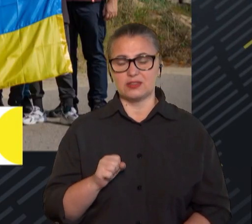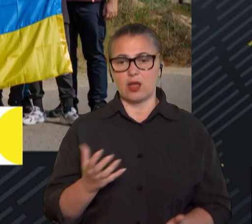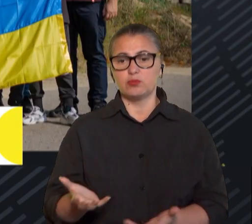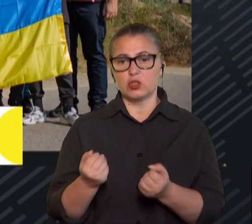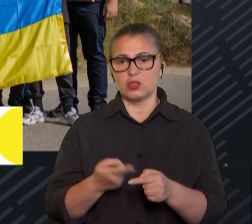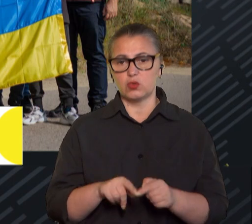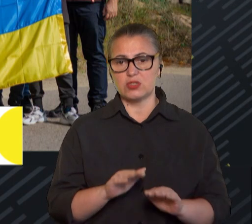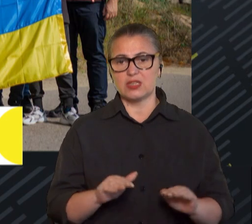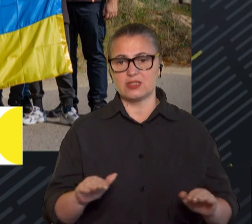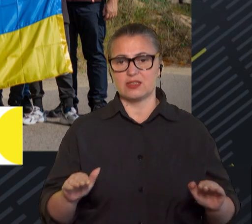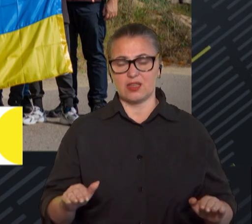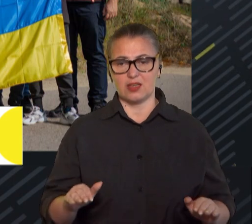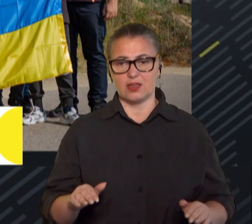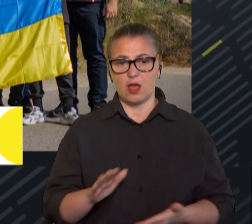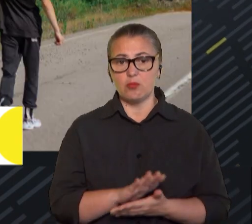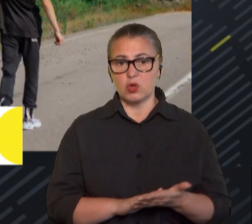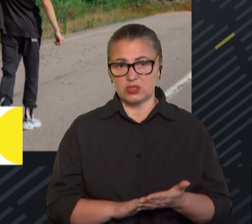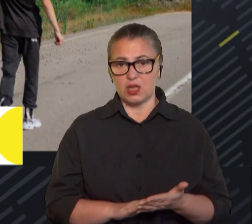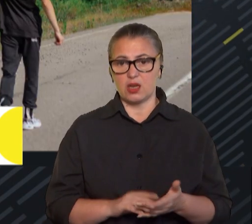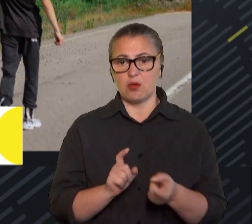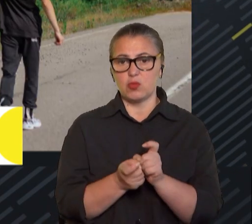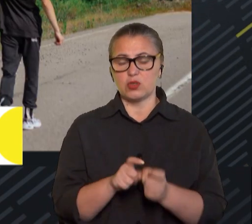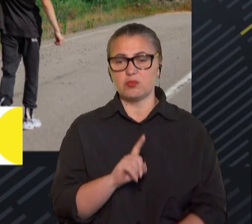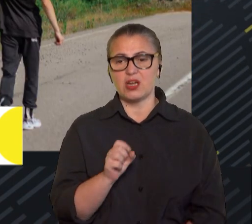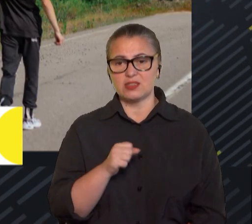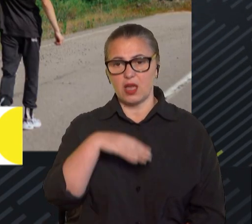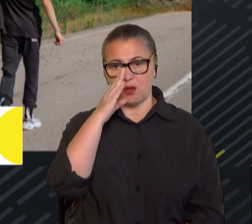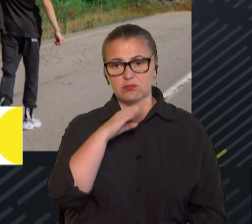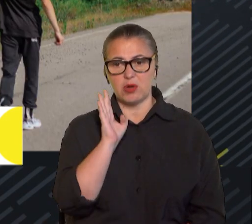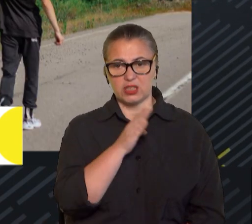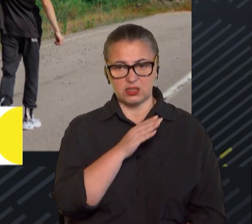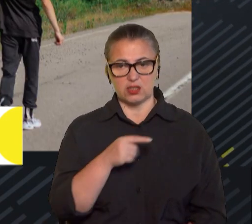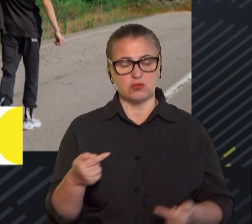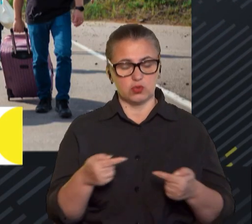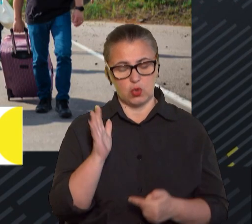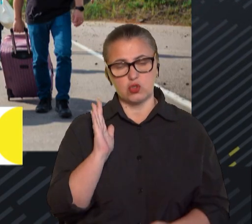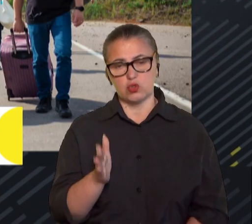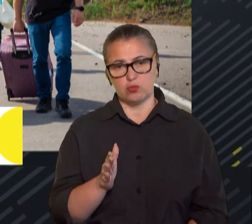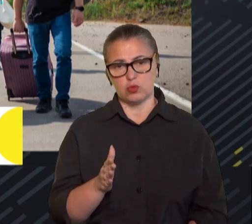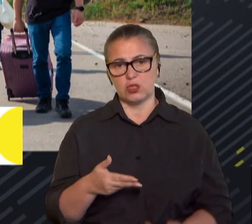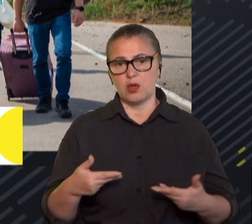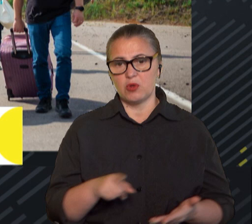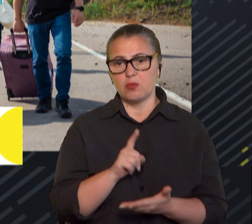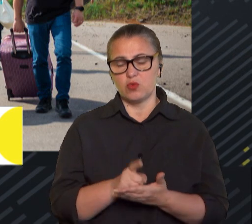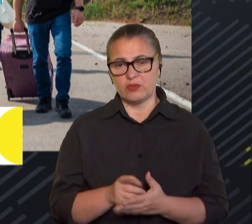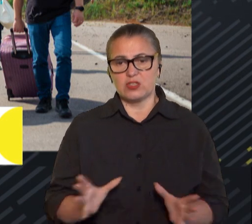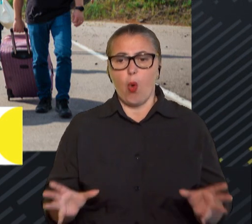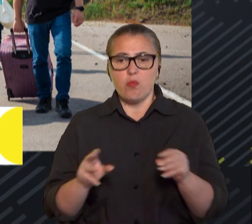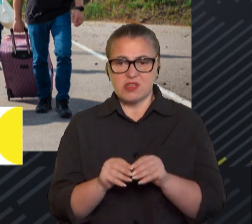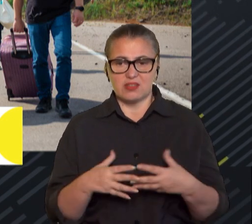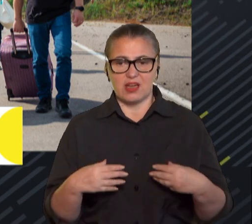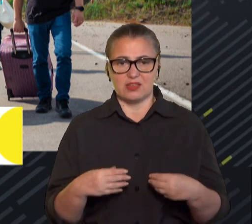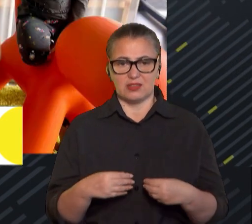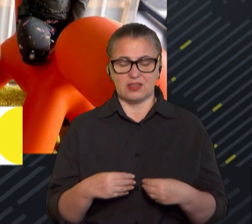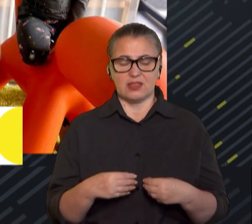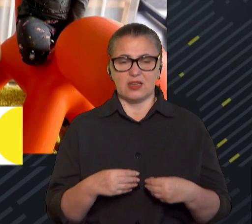порятунку цих дітей, тому що далі боротьба за батьків однозначно буде йти, ми маємо зробити, об'єднатися з правоохоронною